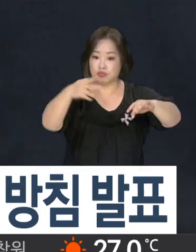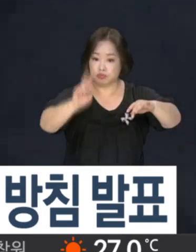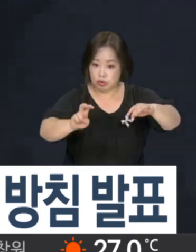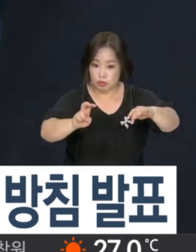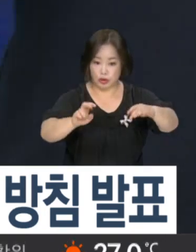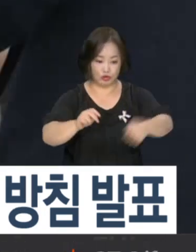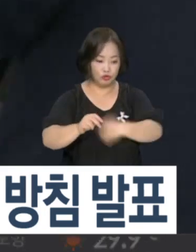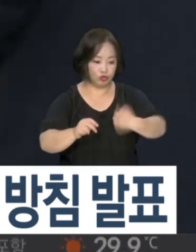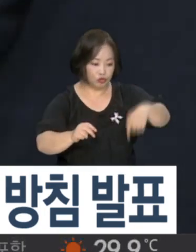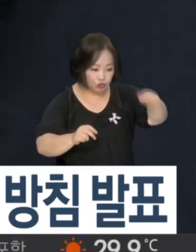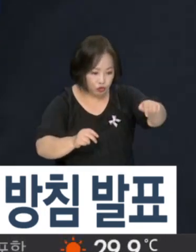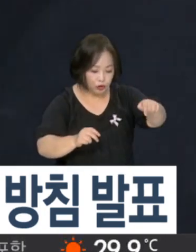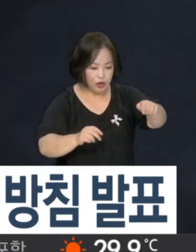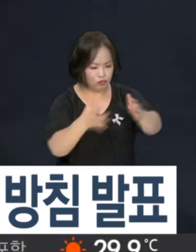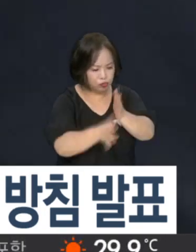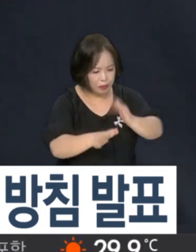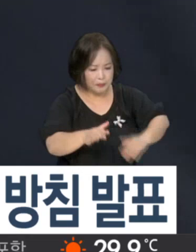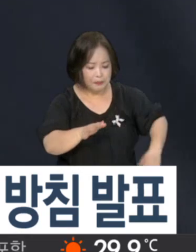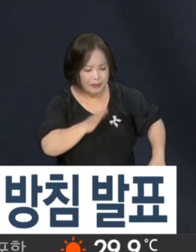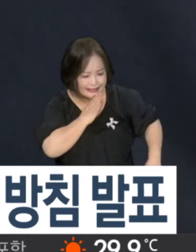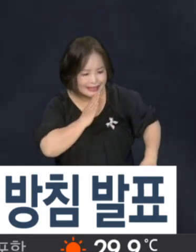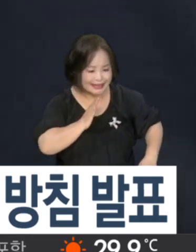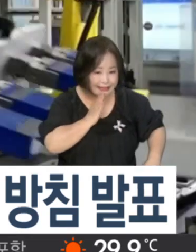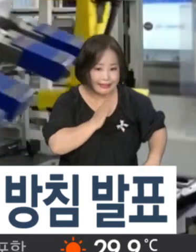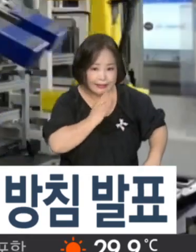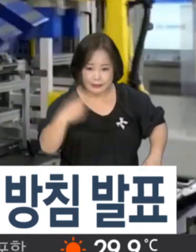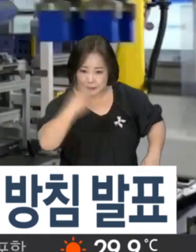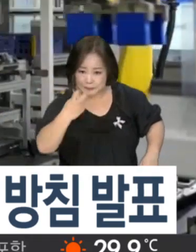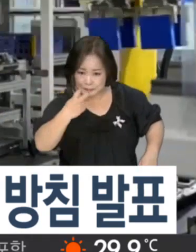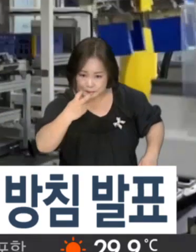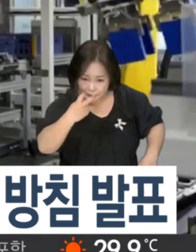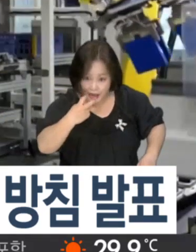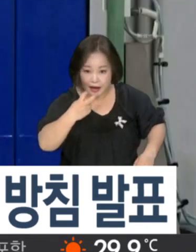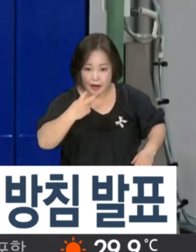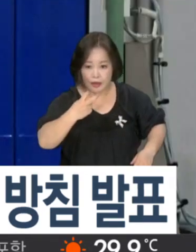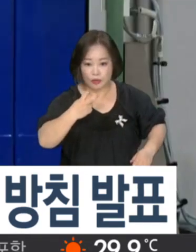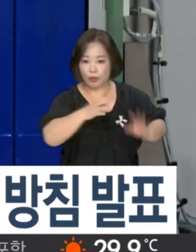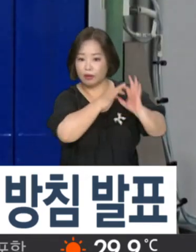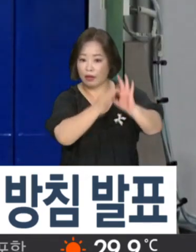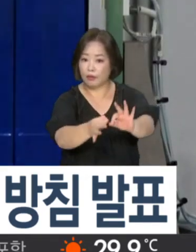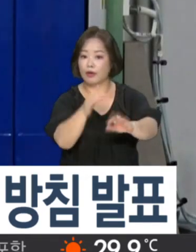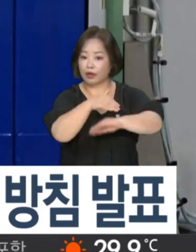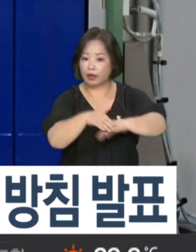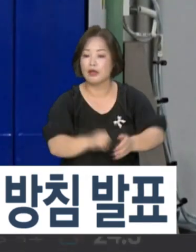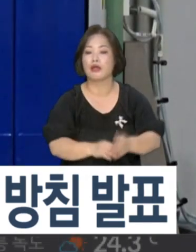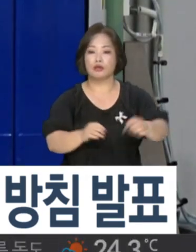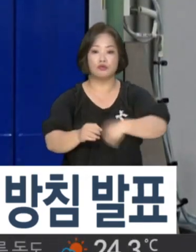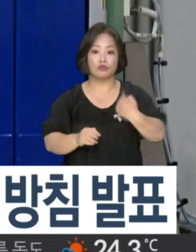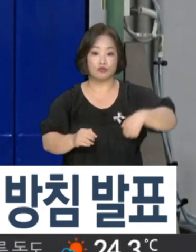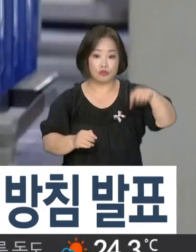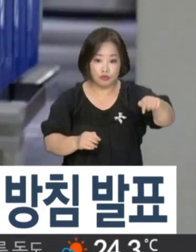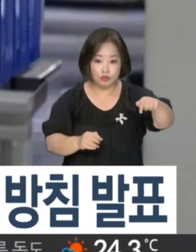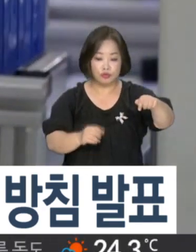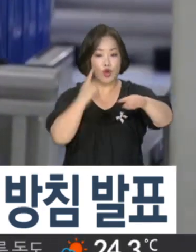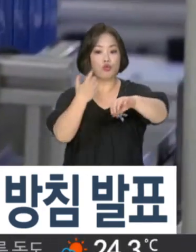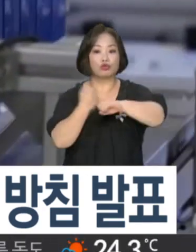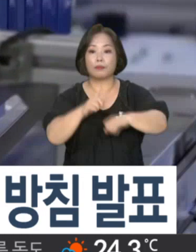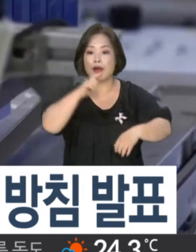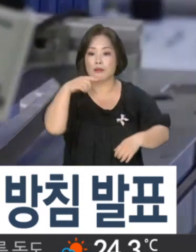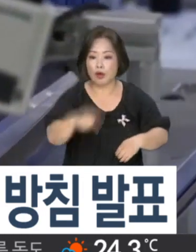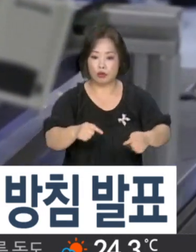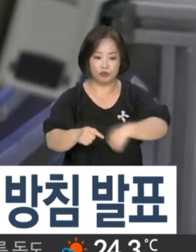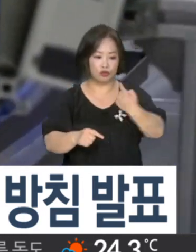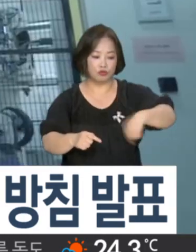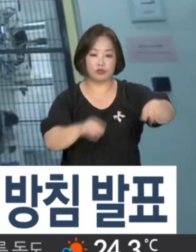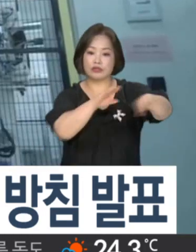중국산 사용률 검사나 차량용 배터리 인증 제도를 실시할 것으로 관측됩니다 중국 영구기관에 따르면 중국